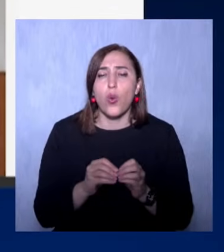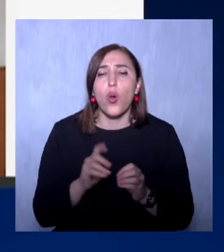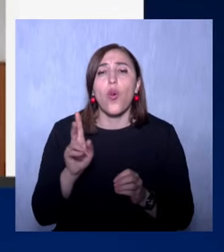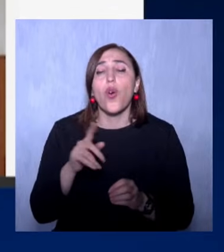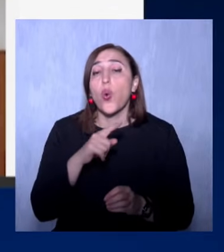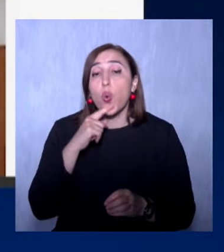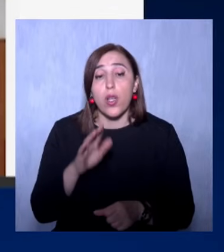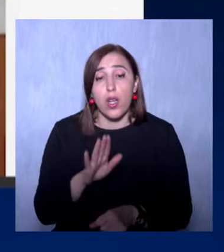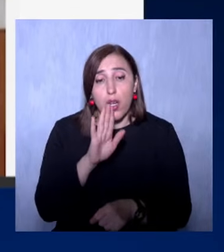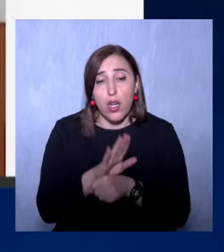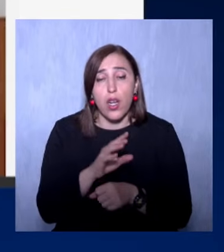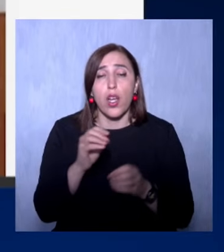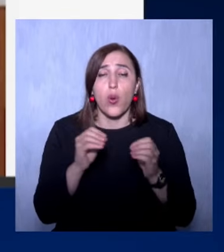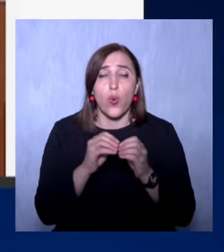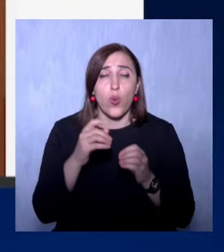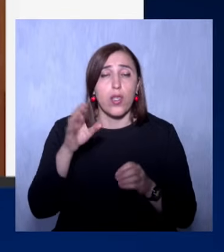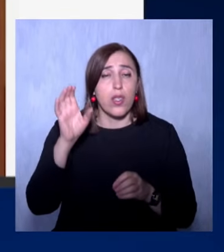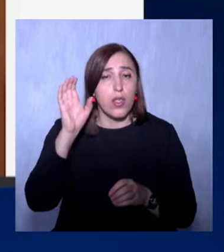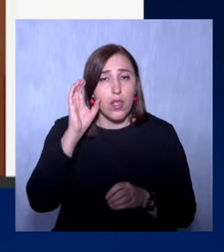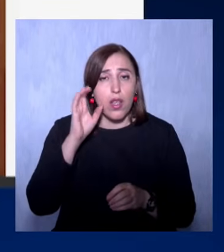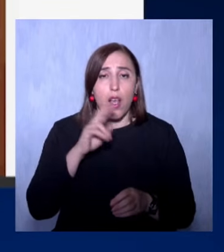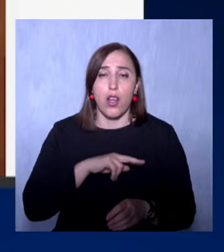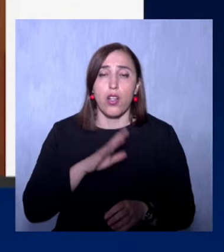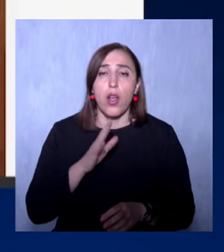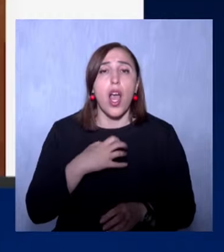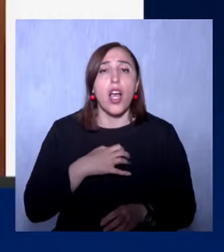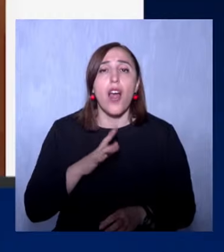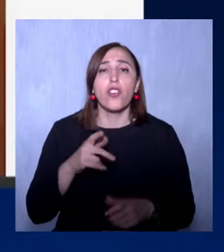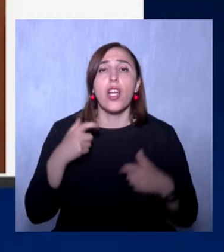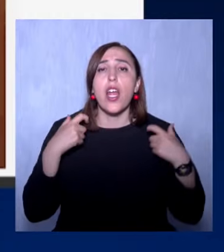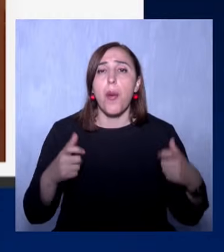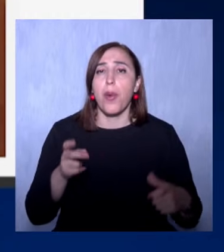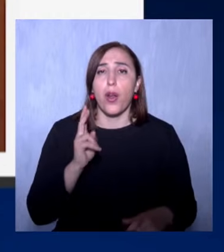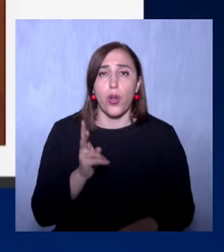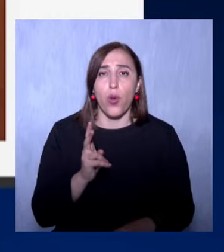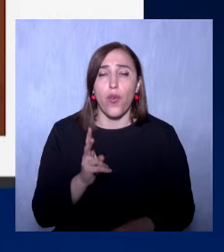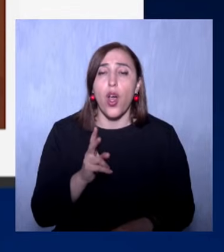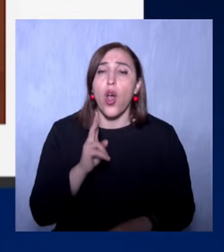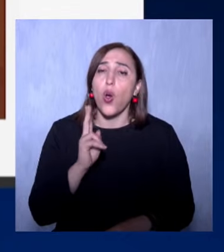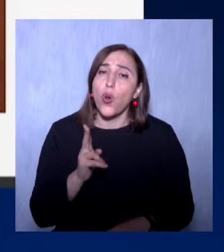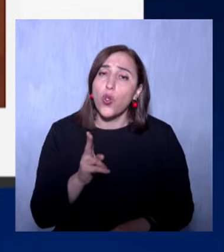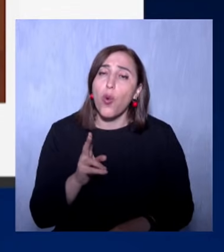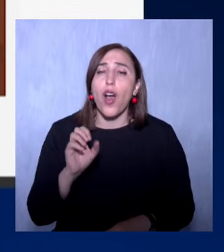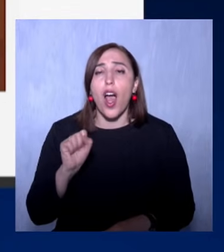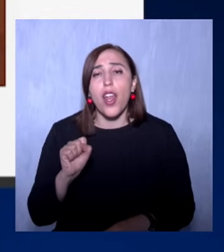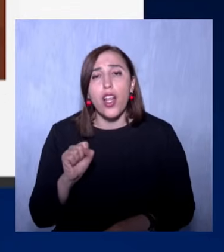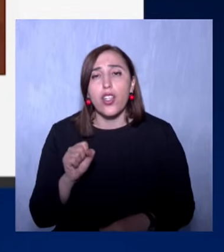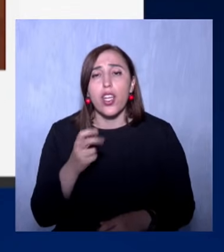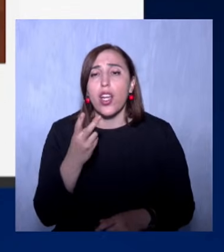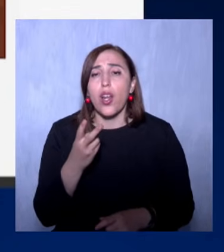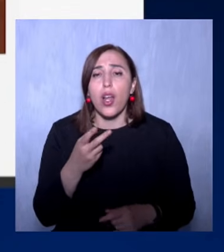առջև դնելու է Ռուսաստանի ղեկավարությունը։ Կարևոր չէ, թե ով է հրամանատարը՝ Կոսոբոկովը, թե Անաշկինը, միևնույն է, ռուսական